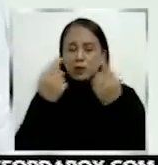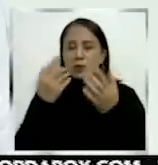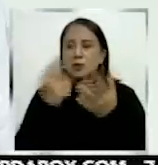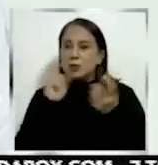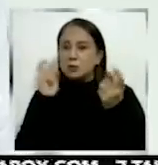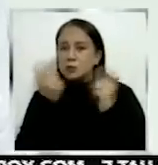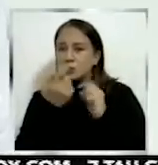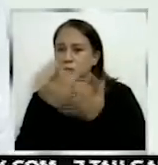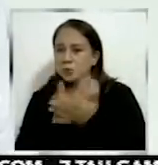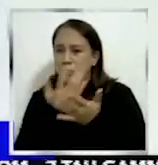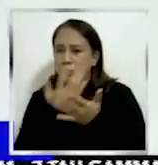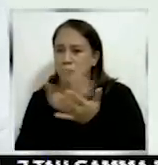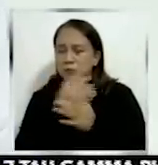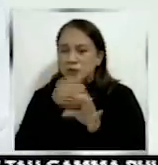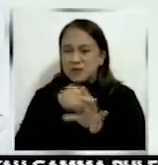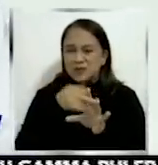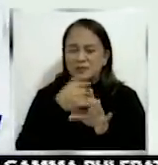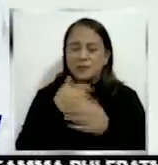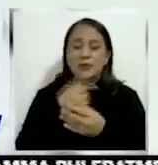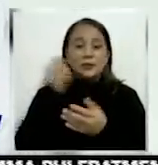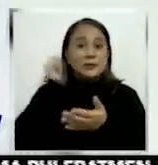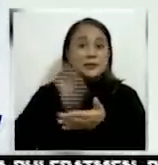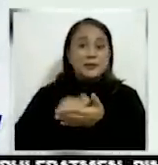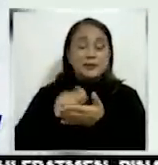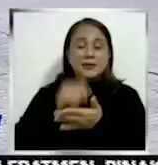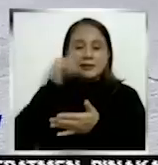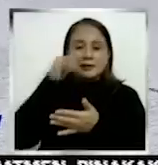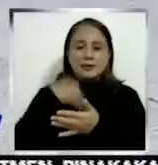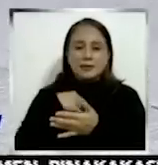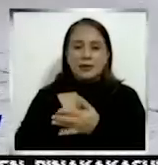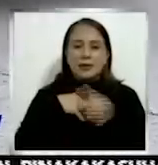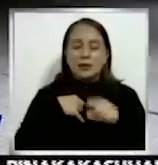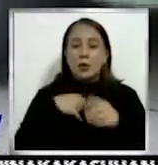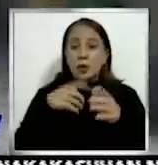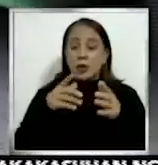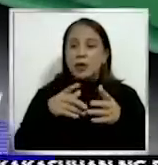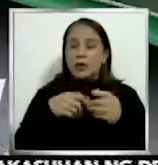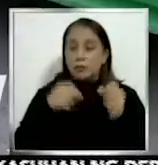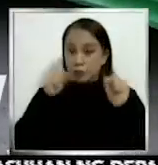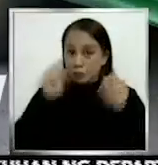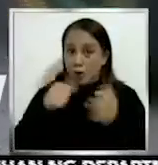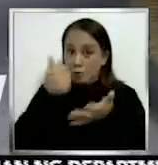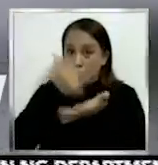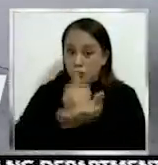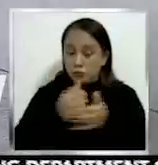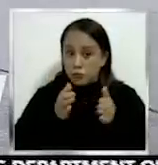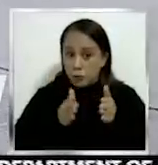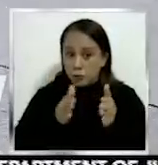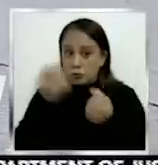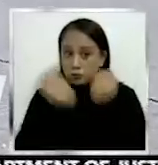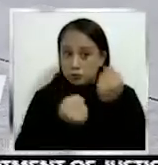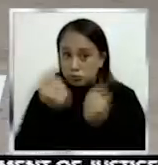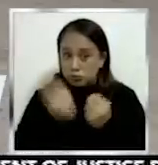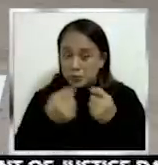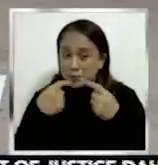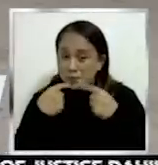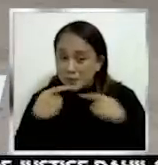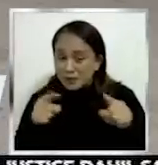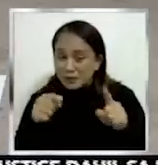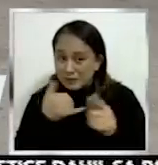Ang sabi ni Secretary kahapon, pag roadworthy yan, at yan din ang sabi po ng ating Pangulo, then let